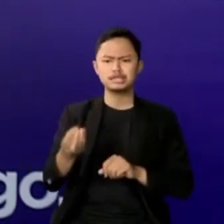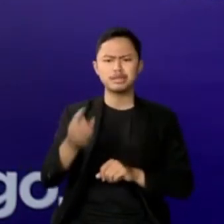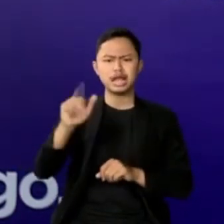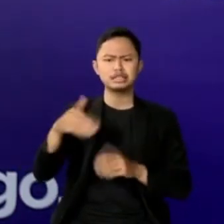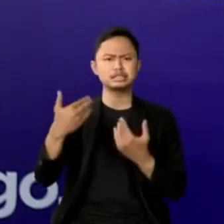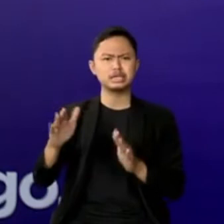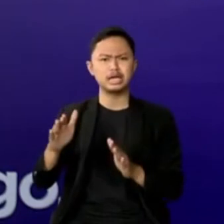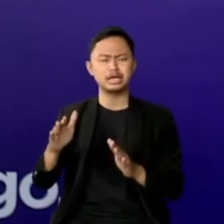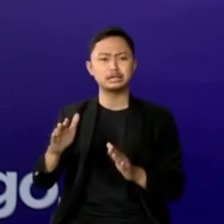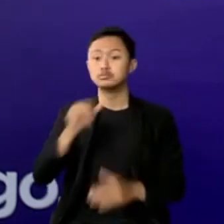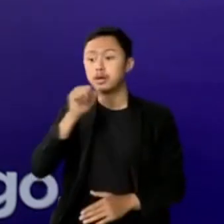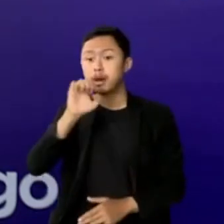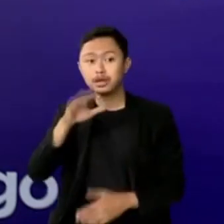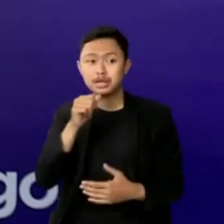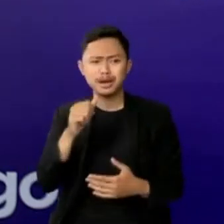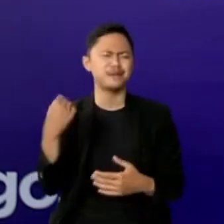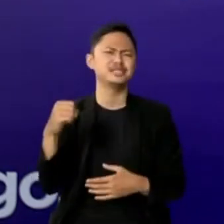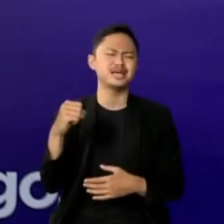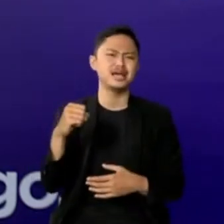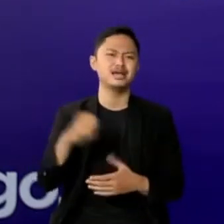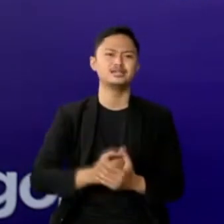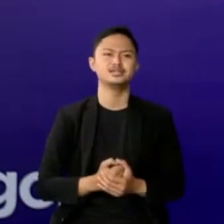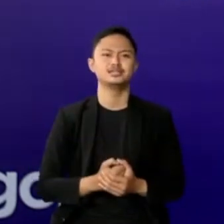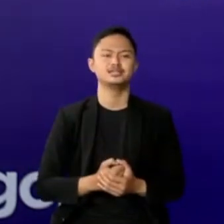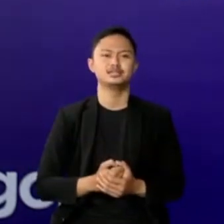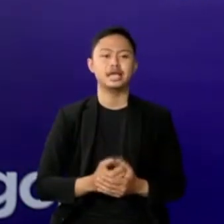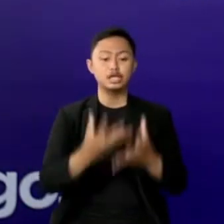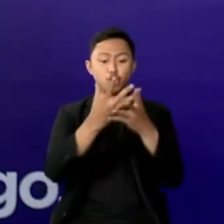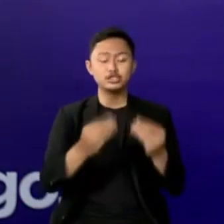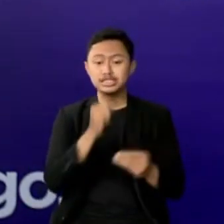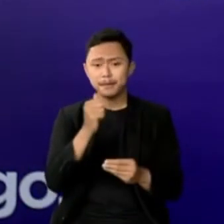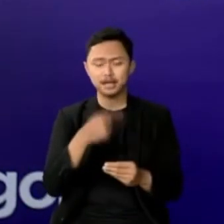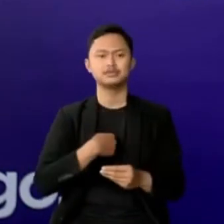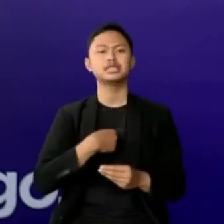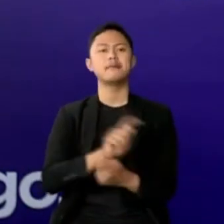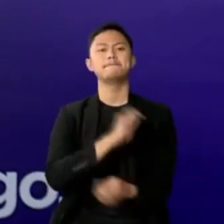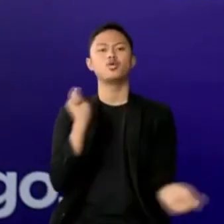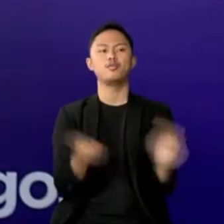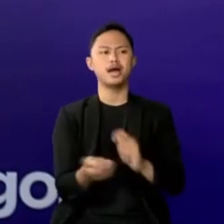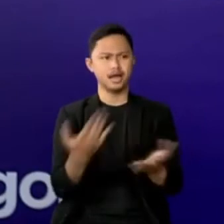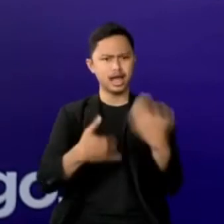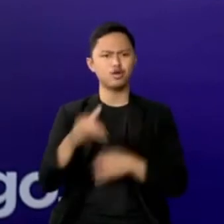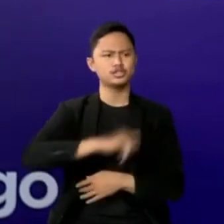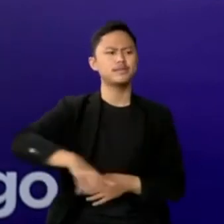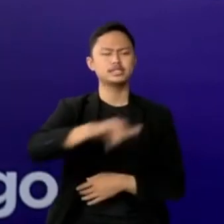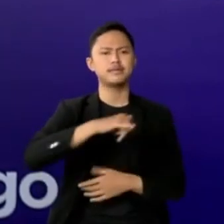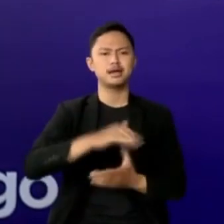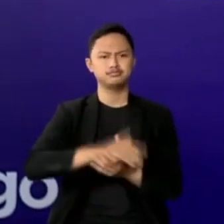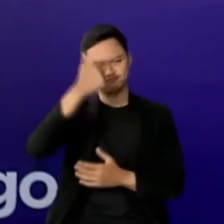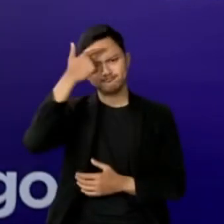dada yang bisa bilang seperti itu yang bisa menyelesaikan ini adalah perubahan kita semuanya jadi Mari kita